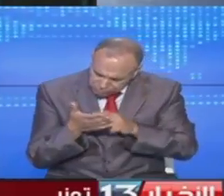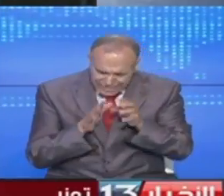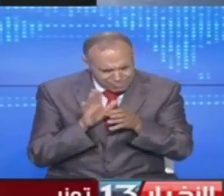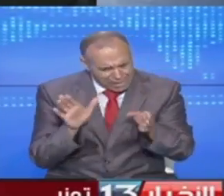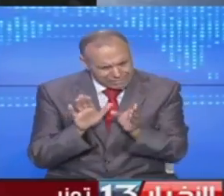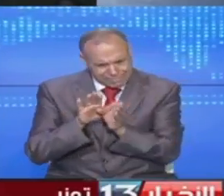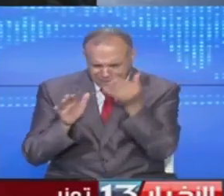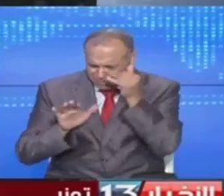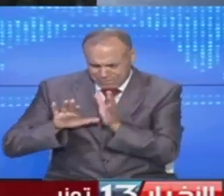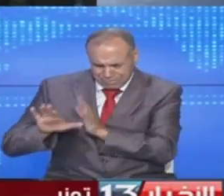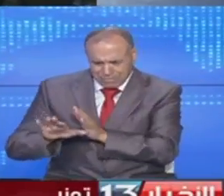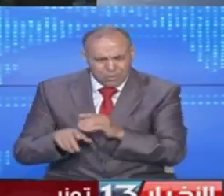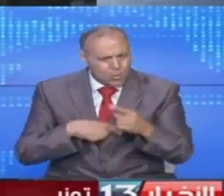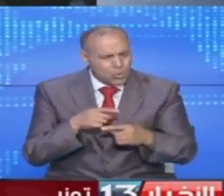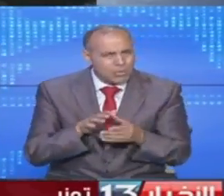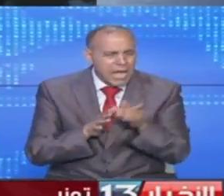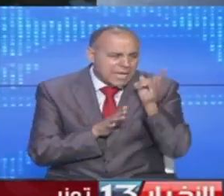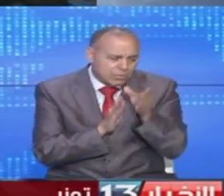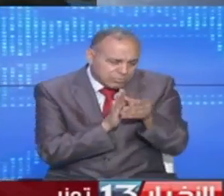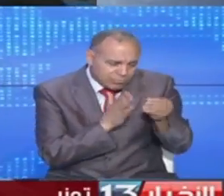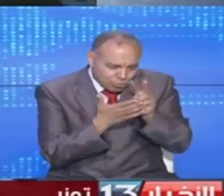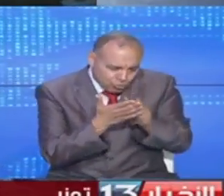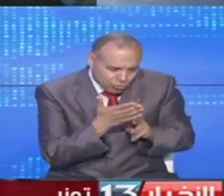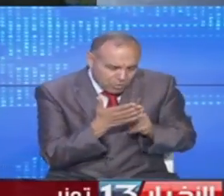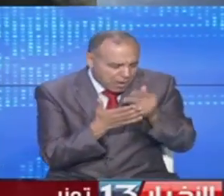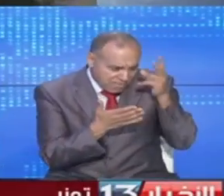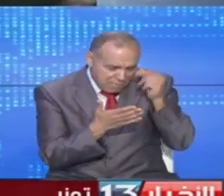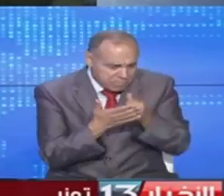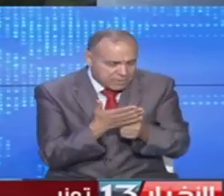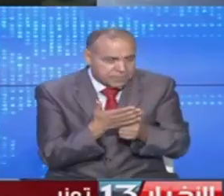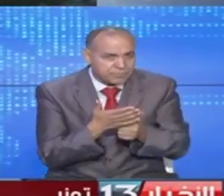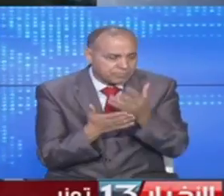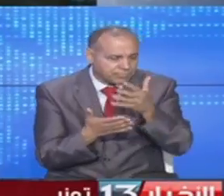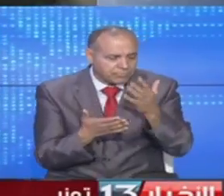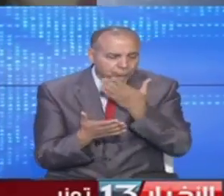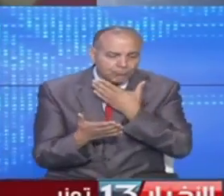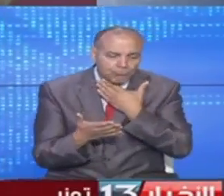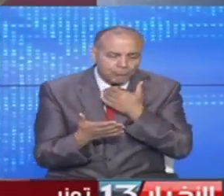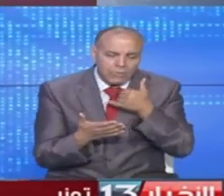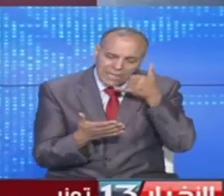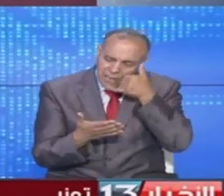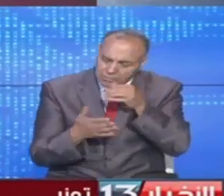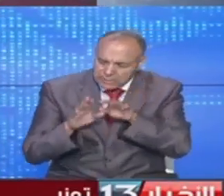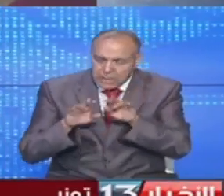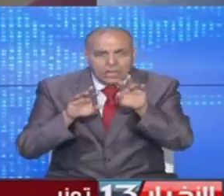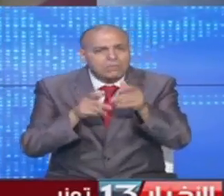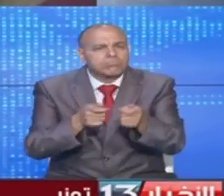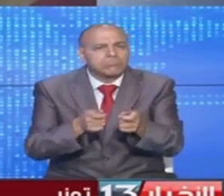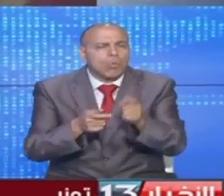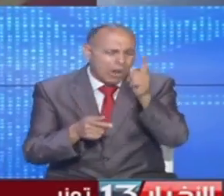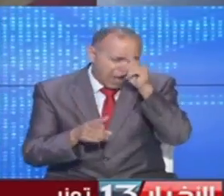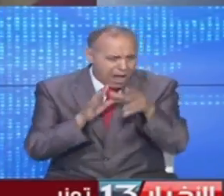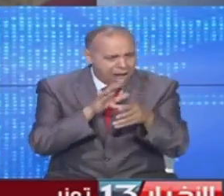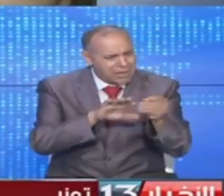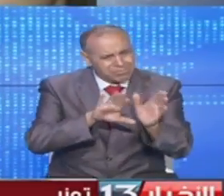على التليفونات شادين قصص خير ويثقفوا خير. توا أكثر الصغار تلقاهم شادين الكترونيك ترزا، ماذا بينا